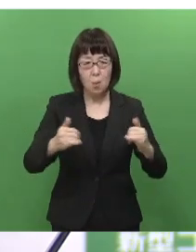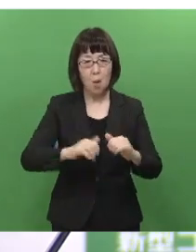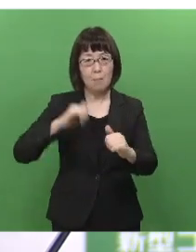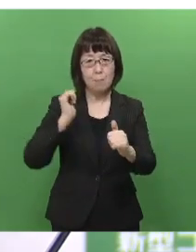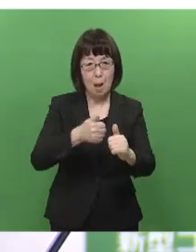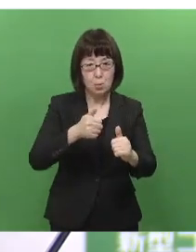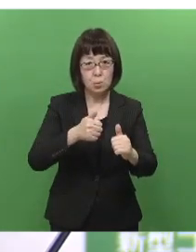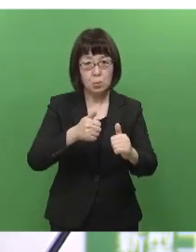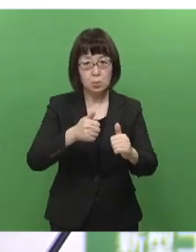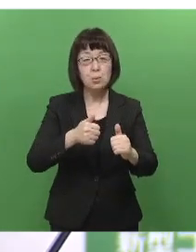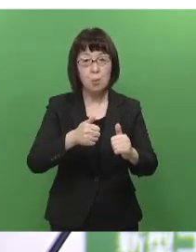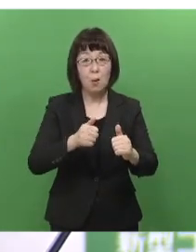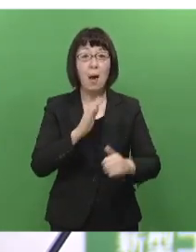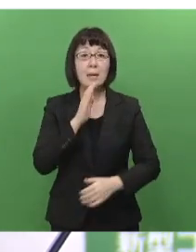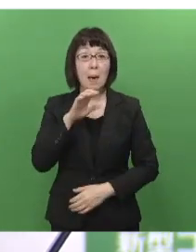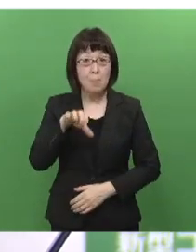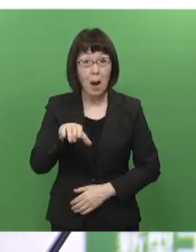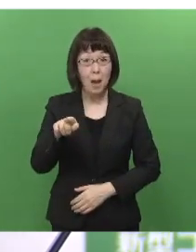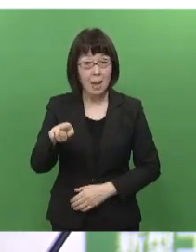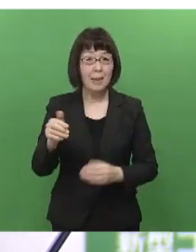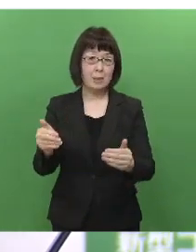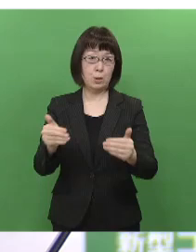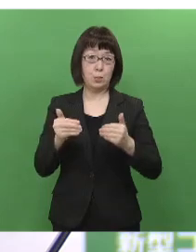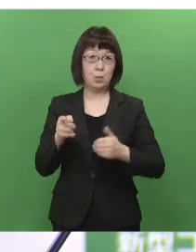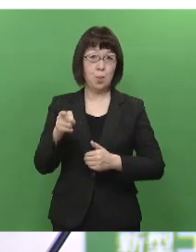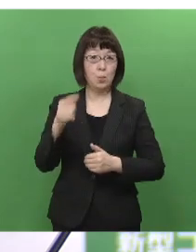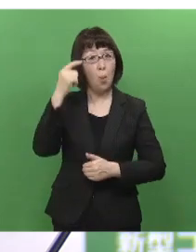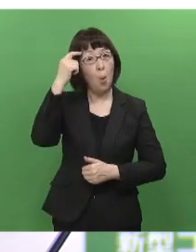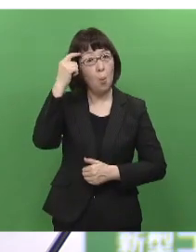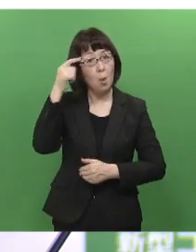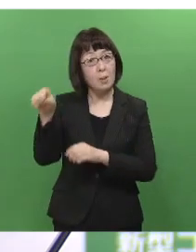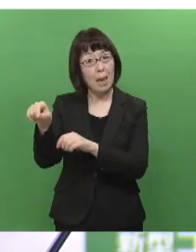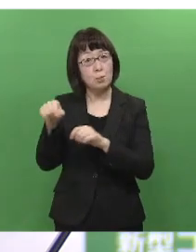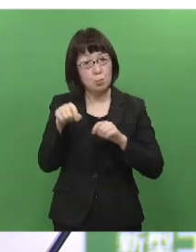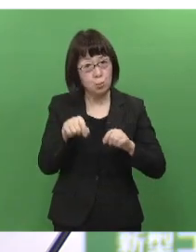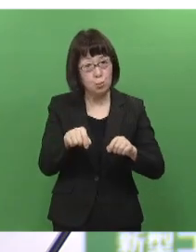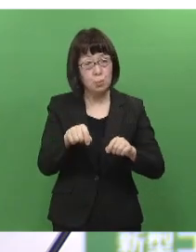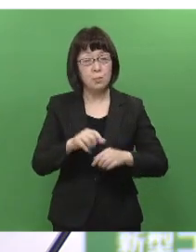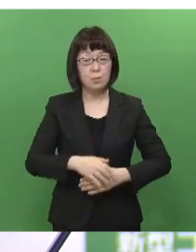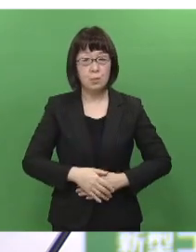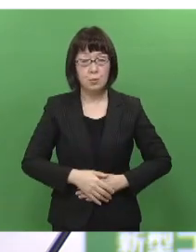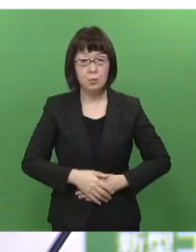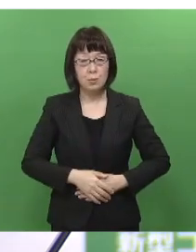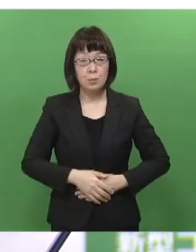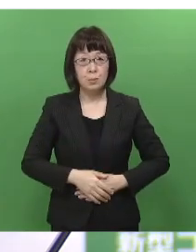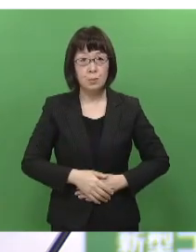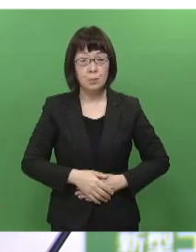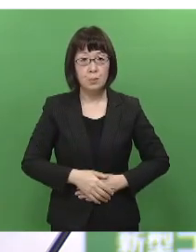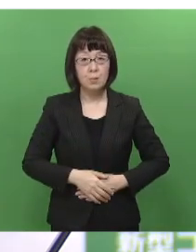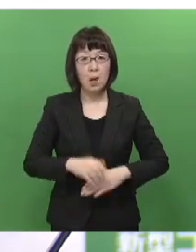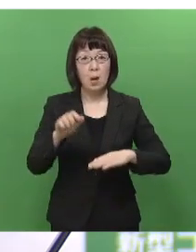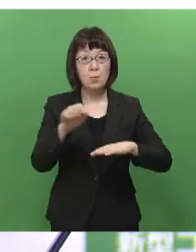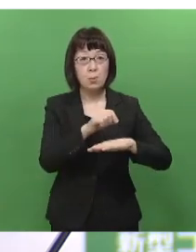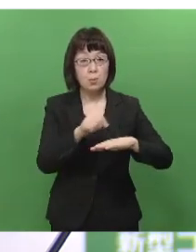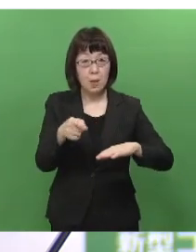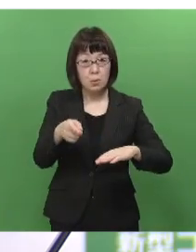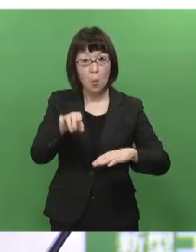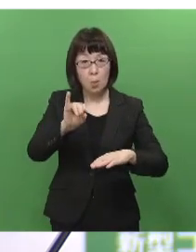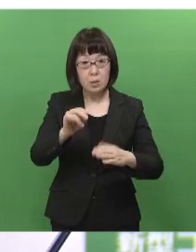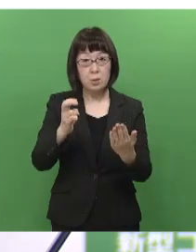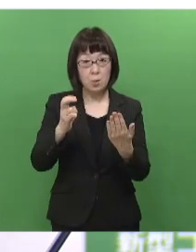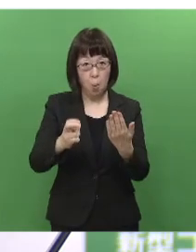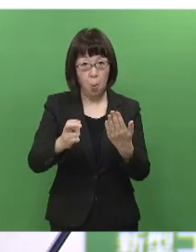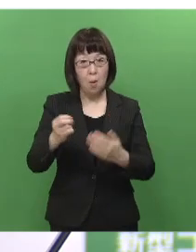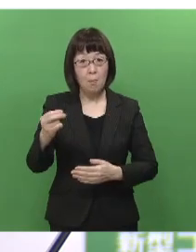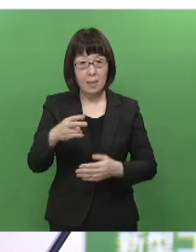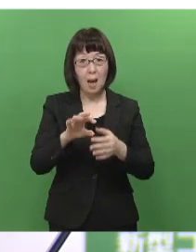現場の声を反映して言うには必要だというふうに思います。よって特措法だけではありません。